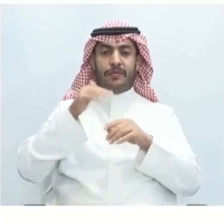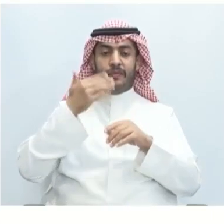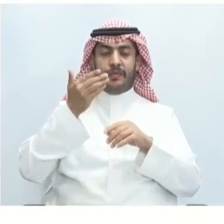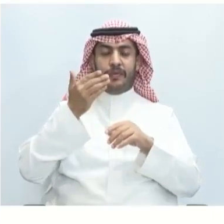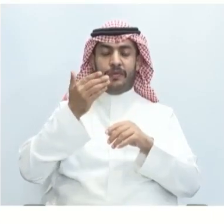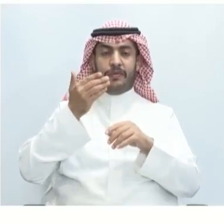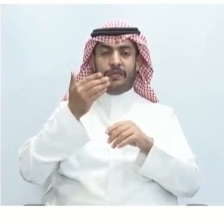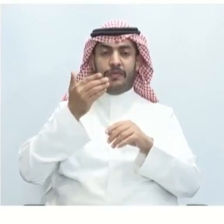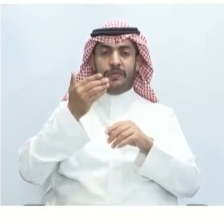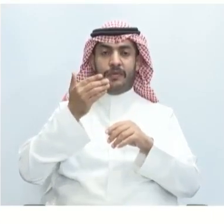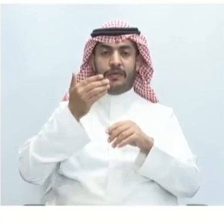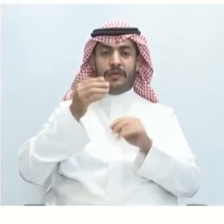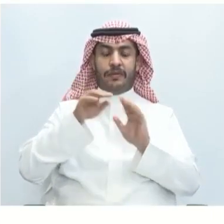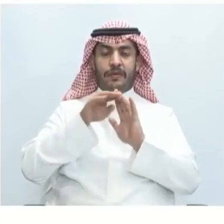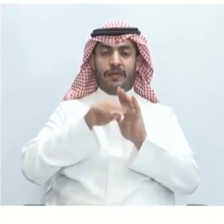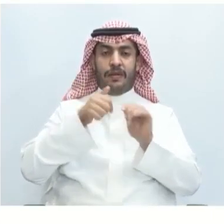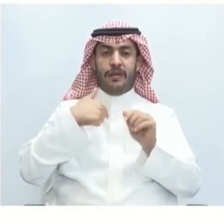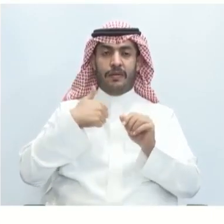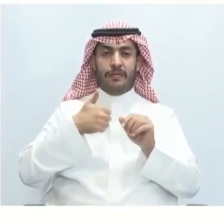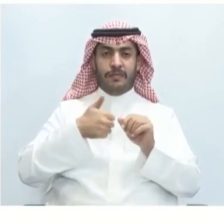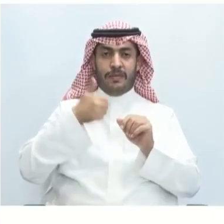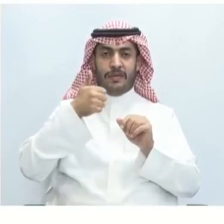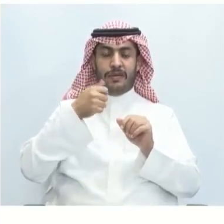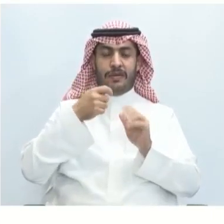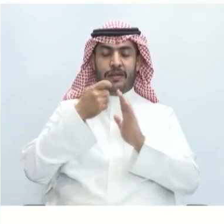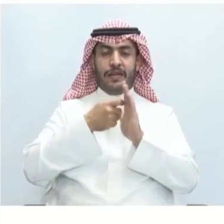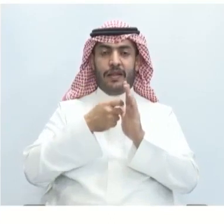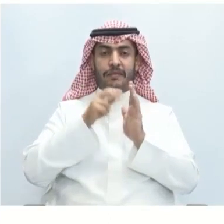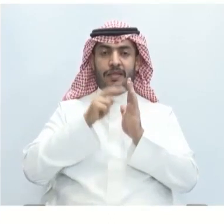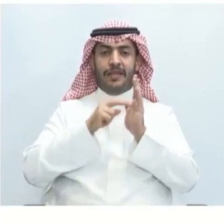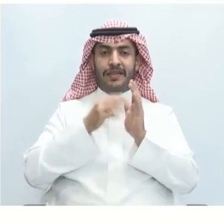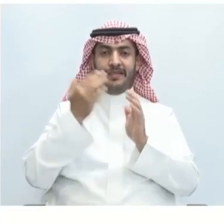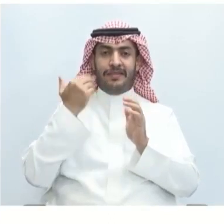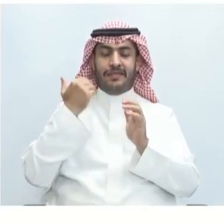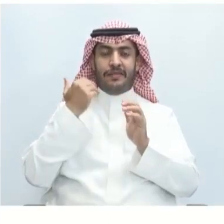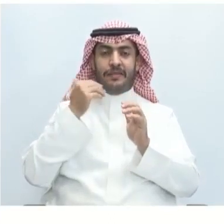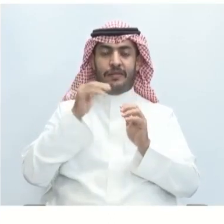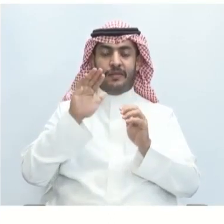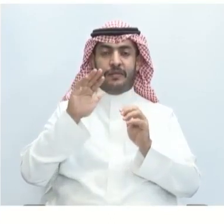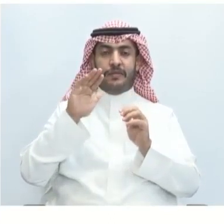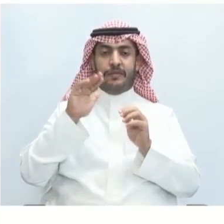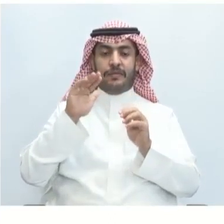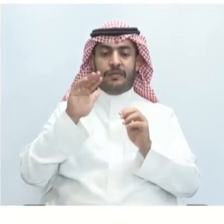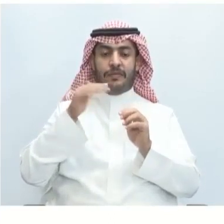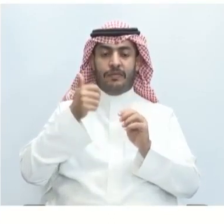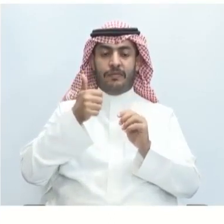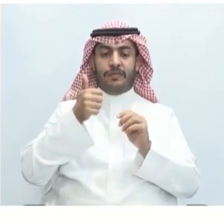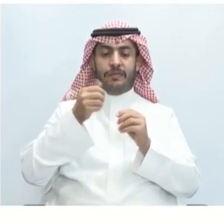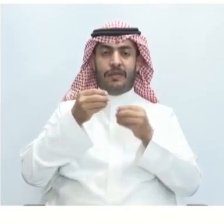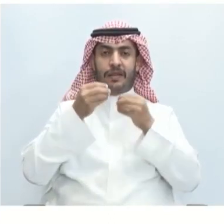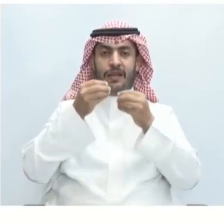لابد ان تكون لديك قدره على كتابه التقرير كما تعلمنا سابقا وايضا ستقدم